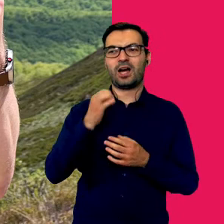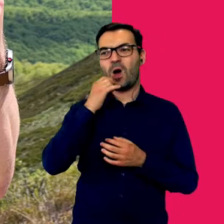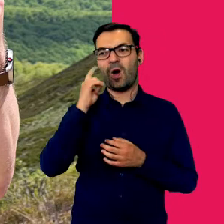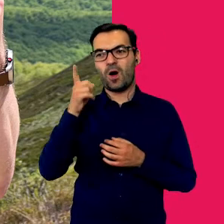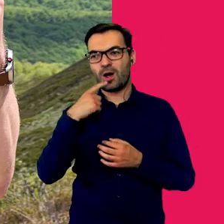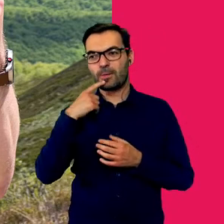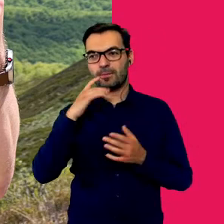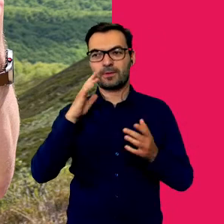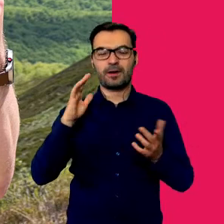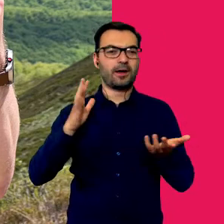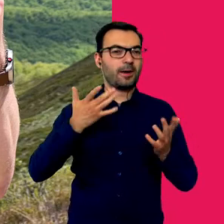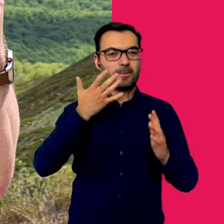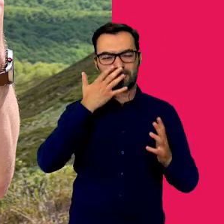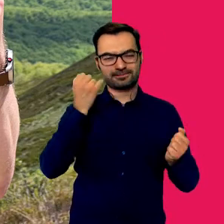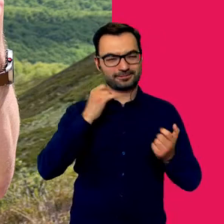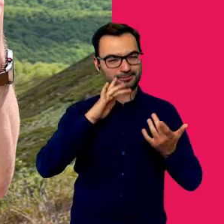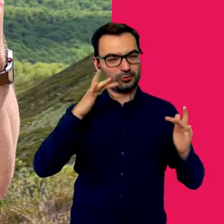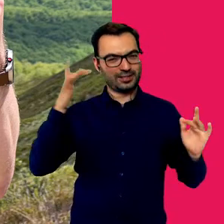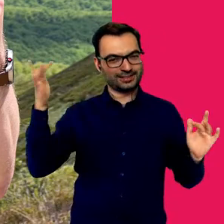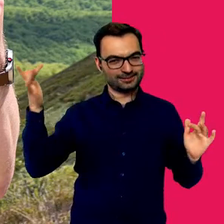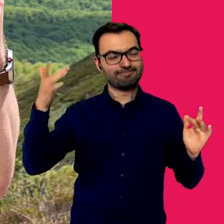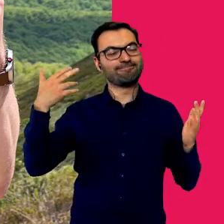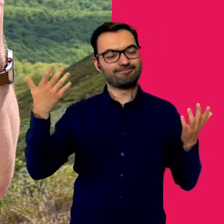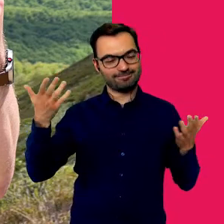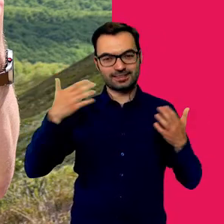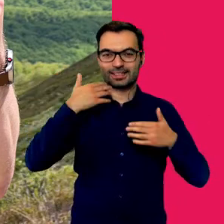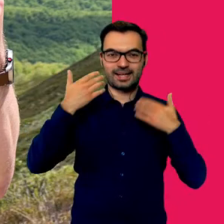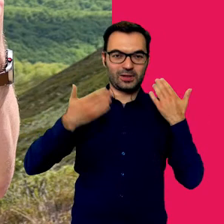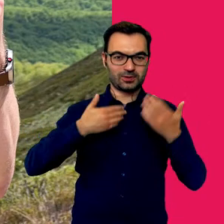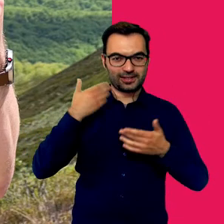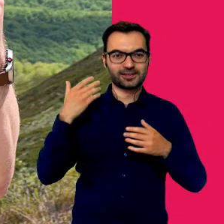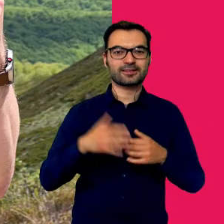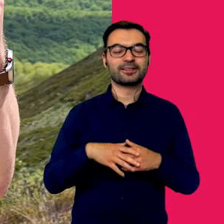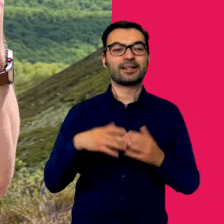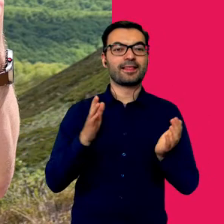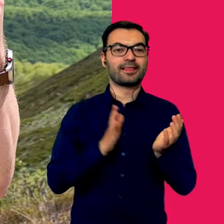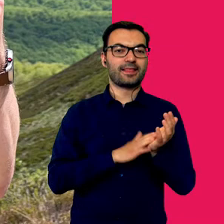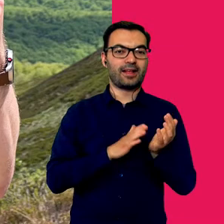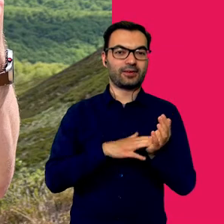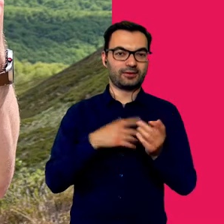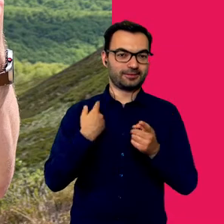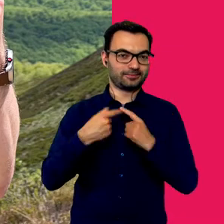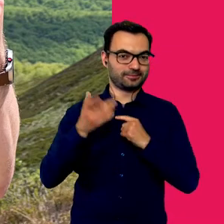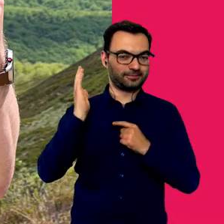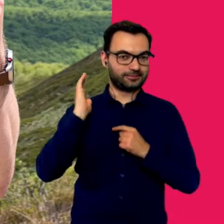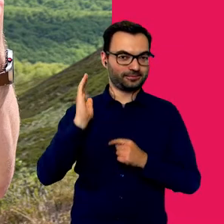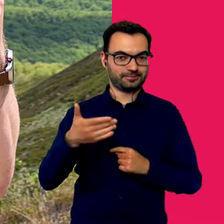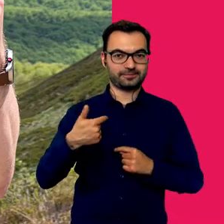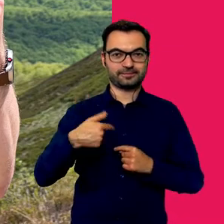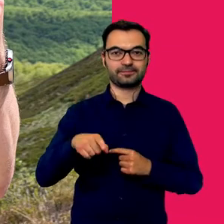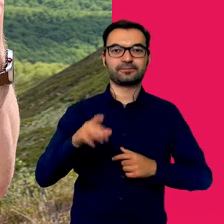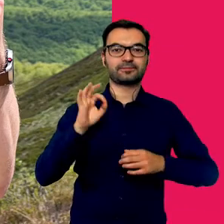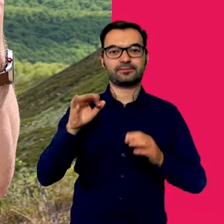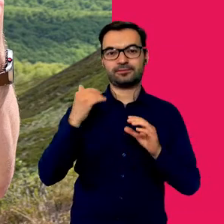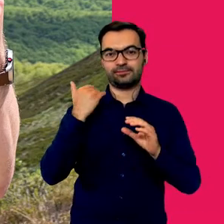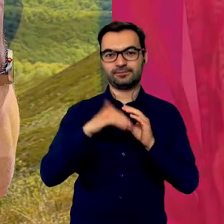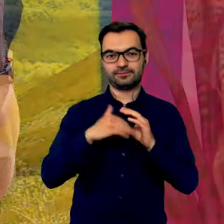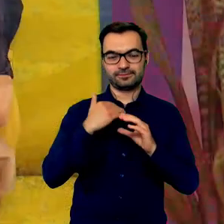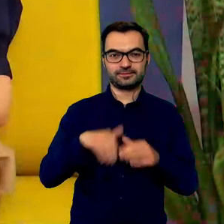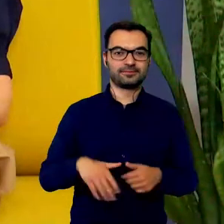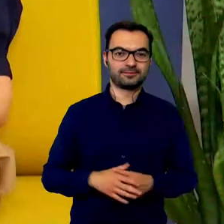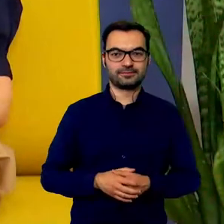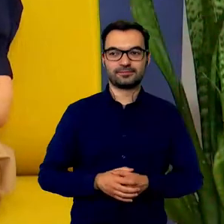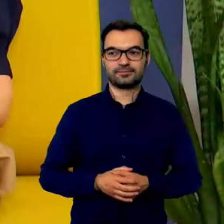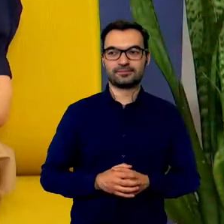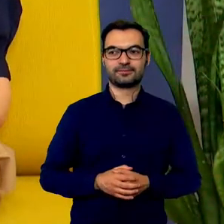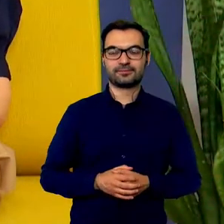który to czytanie powoduje. Gratulujemy. Nagroda i informacja o nagrodzie trafi do pana na skrzynkę mailową, z której